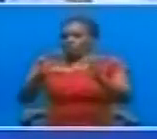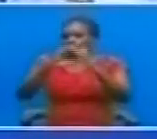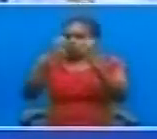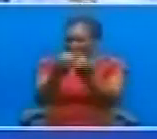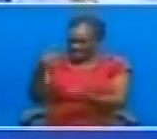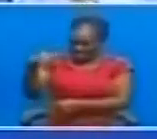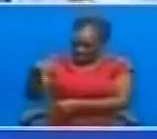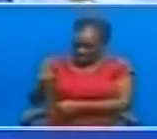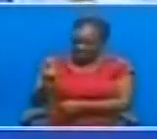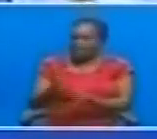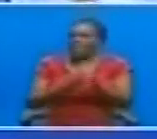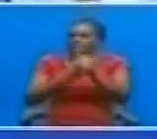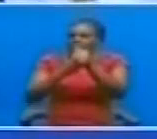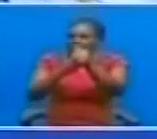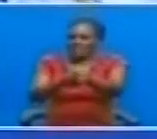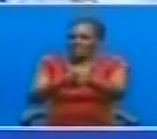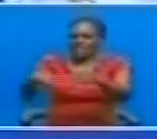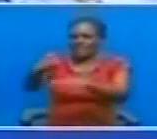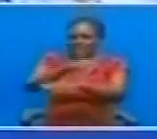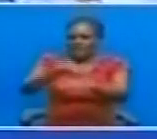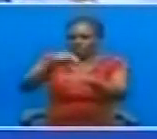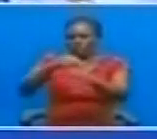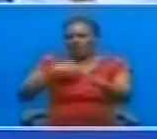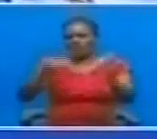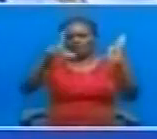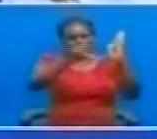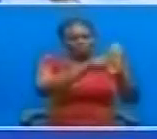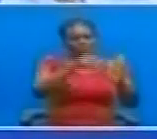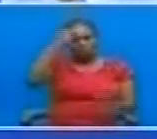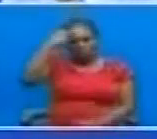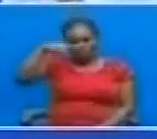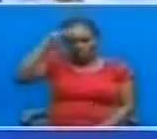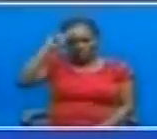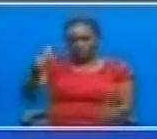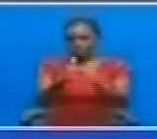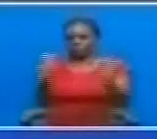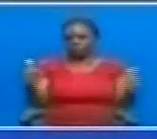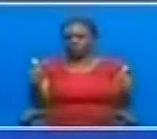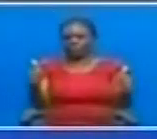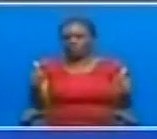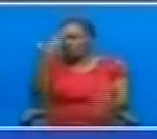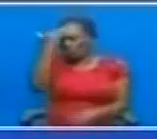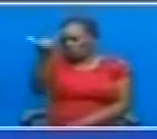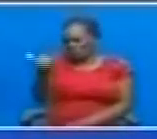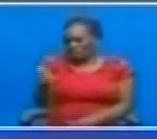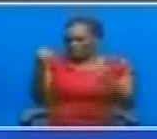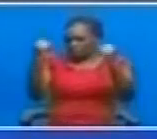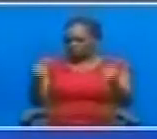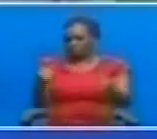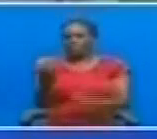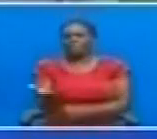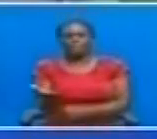kwamba yeye ni kiongozi wa jamhuri iliyo na sheria na sera zake jukwani. Mbona ukakamavu